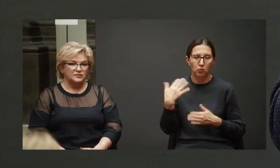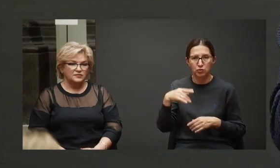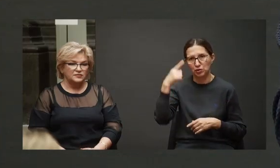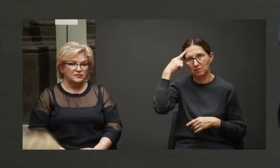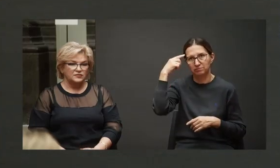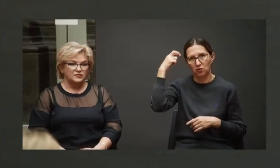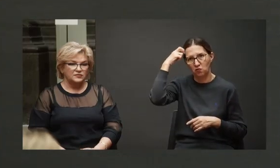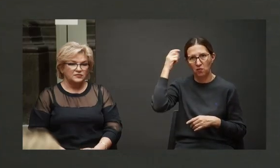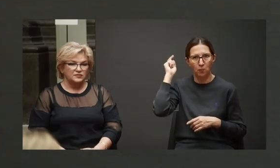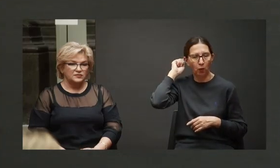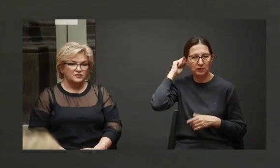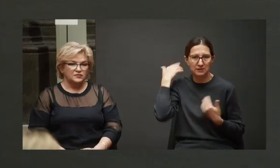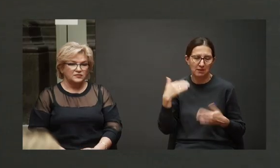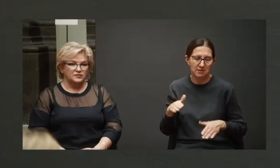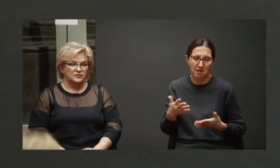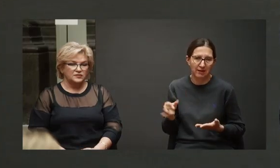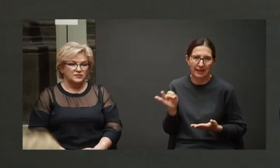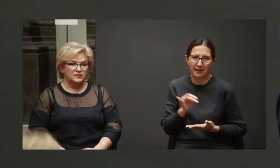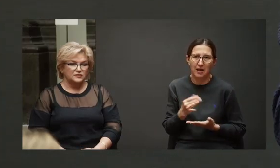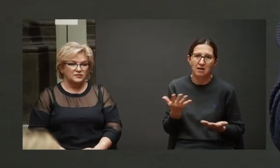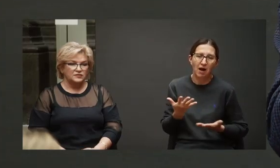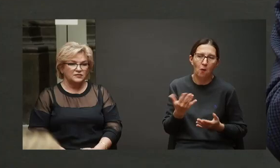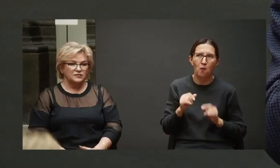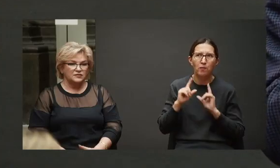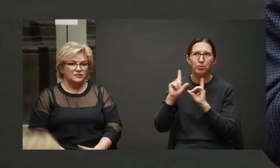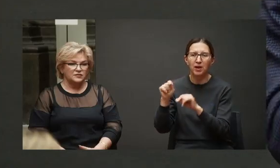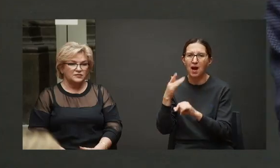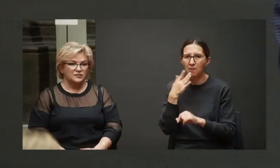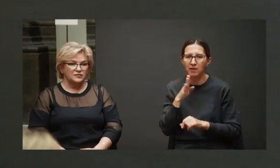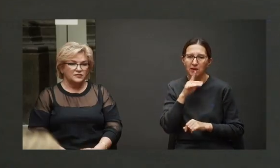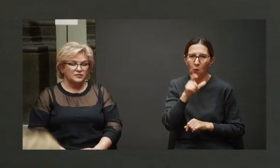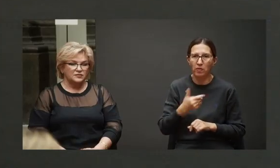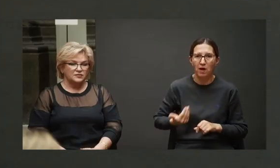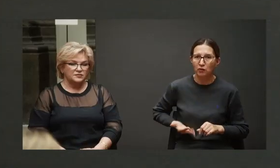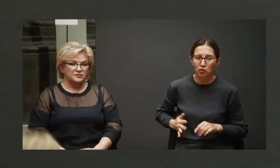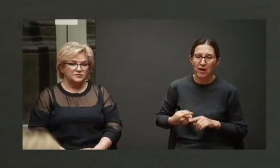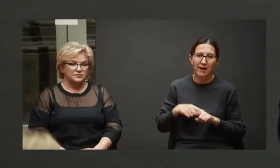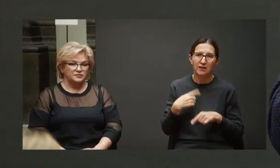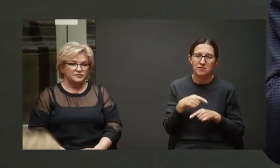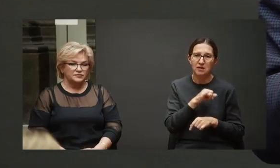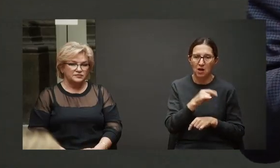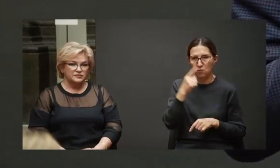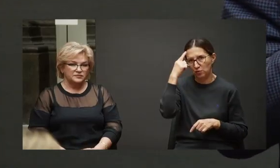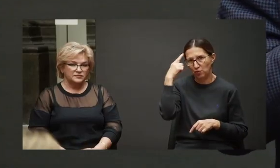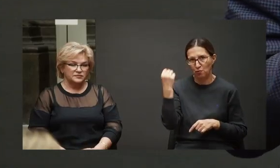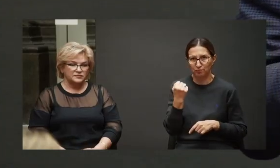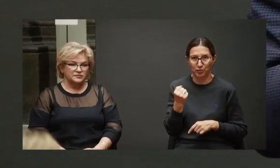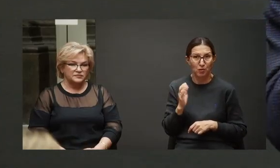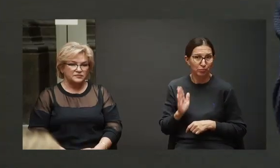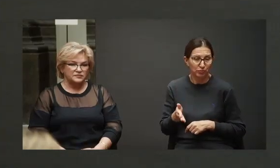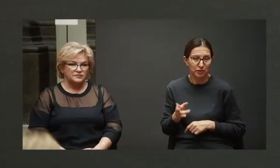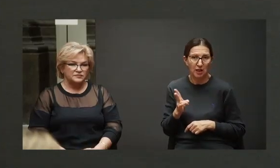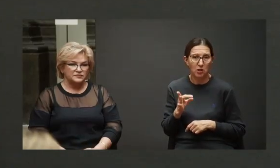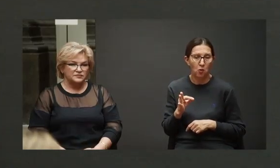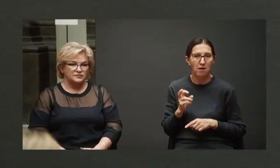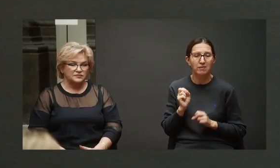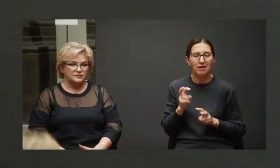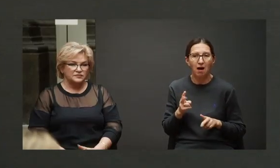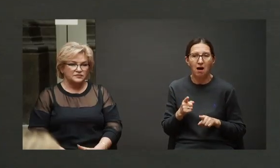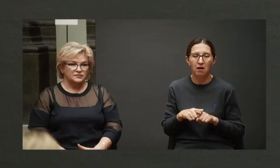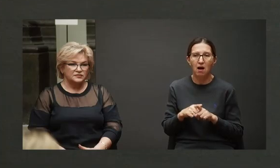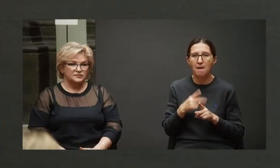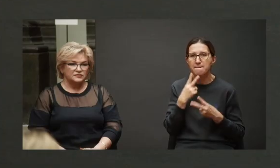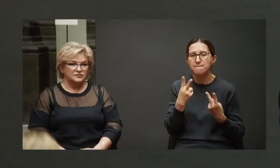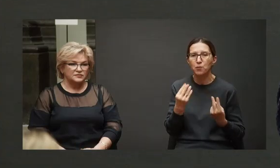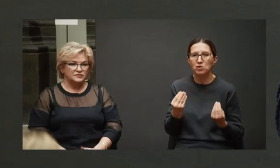его девушки, и в какой бы Америке она ни жила, это останется навсегда с ней, но не как произведение живописи, я думаю, как